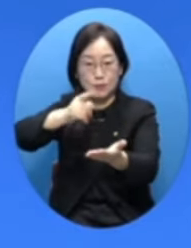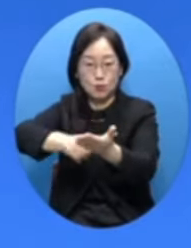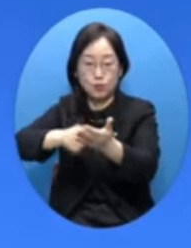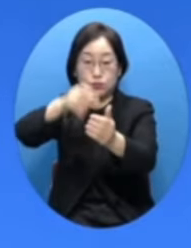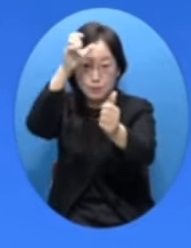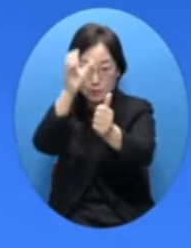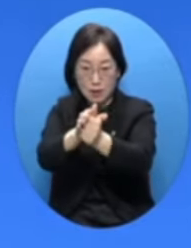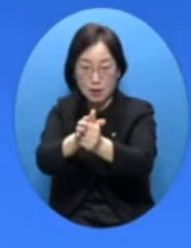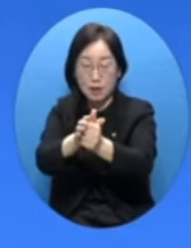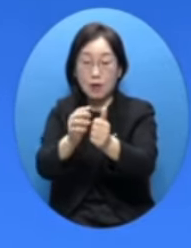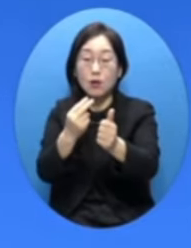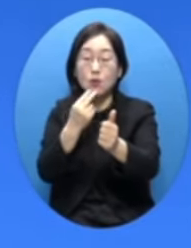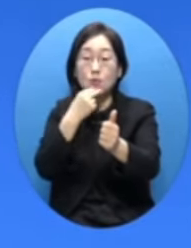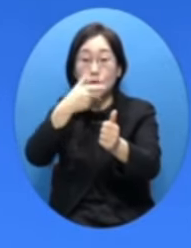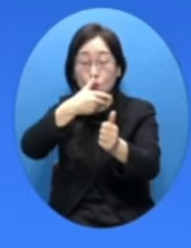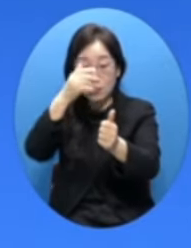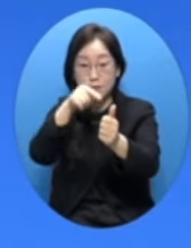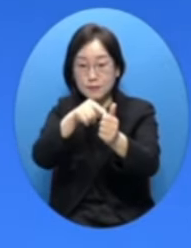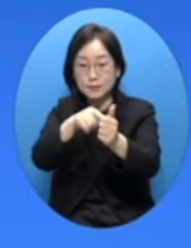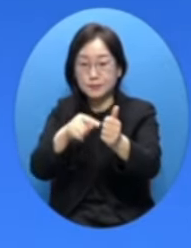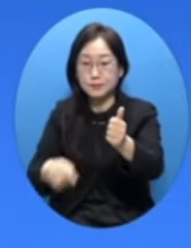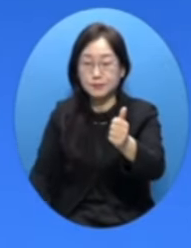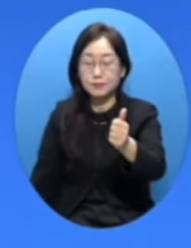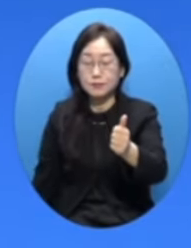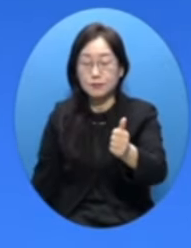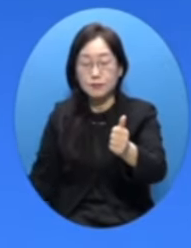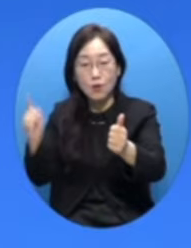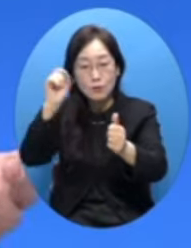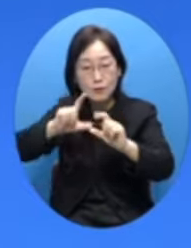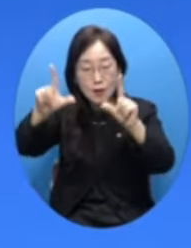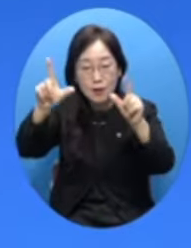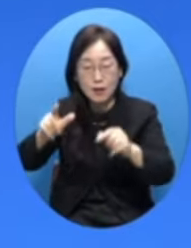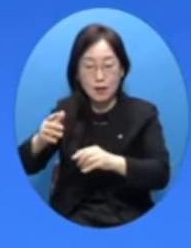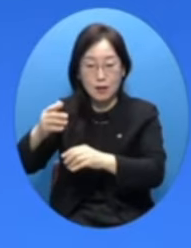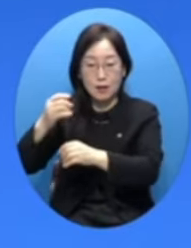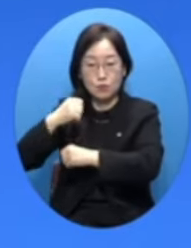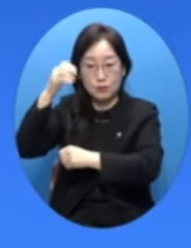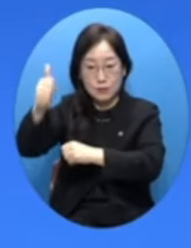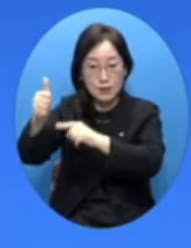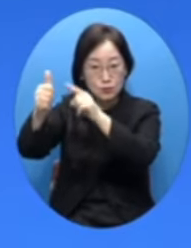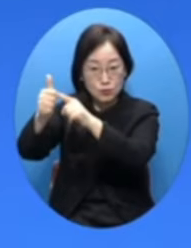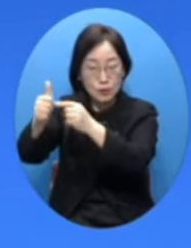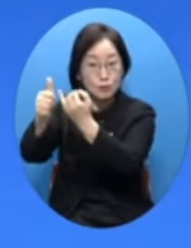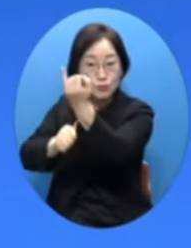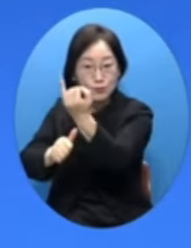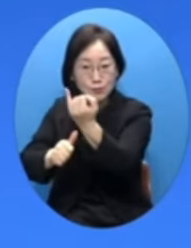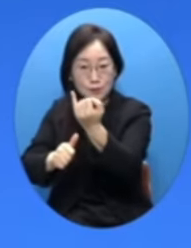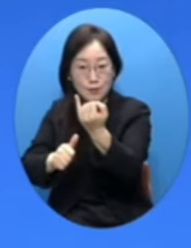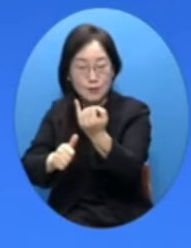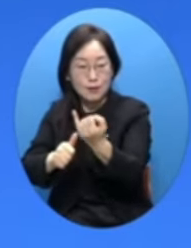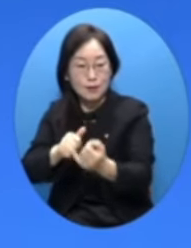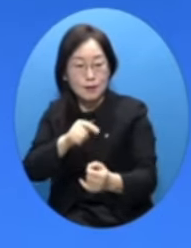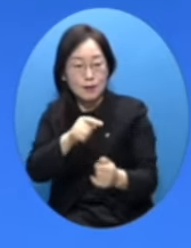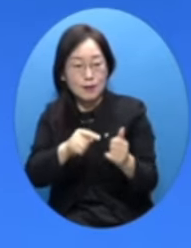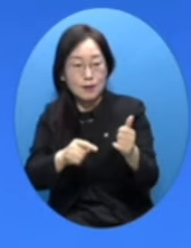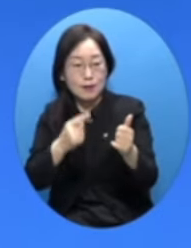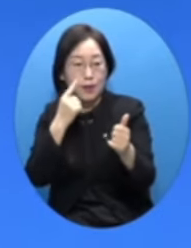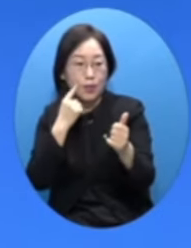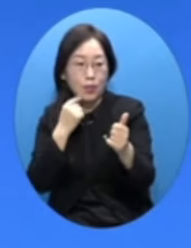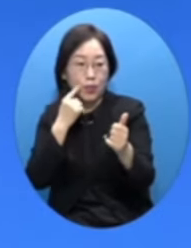이 요셉을 어느 날 아내가 참소하는 말을 듣고 그냥